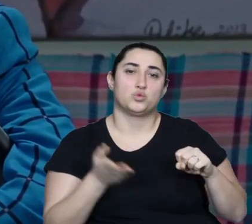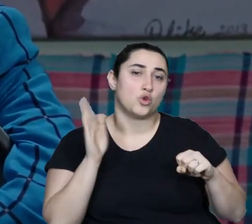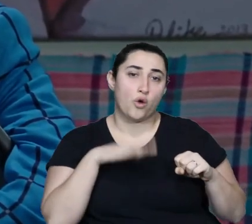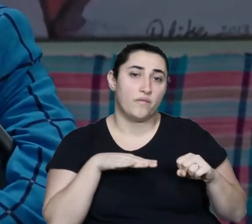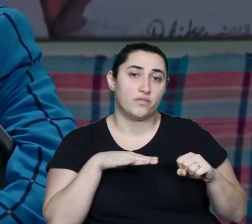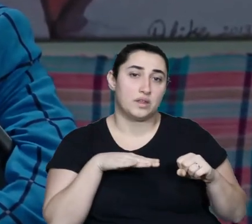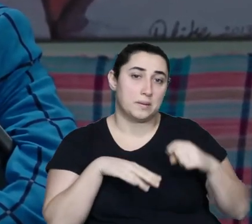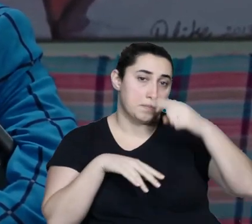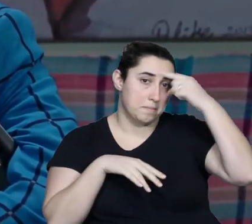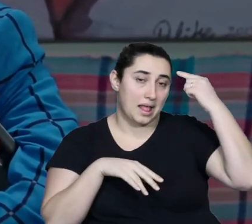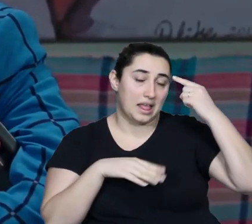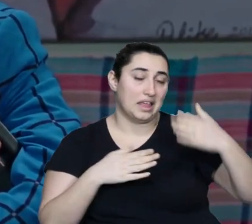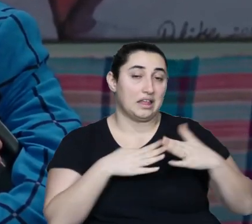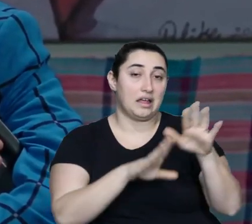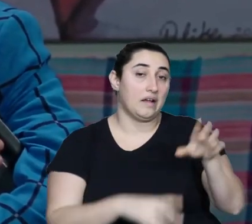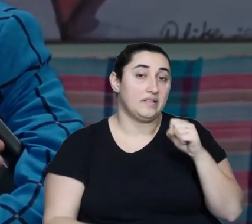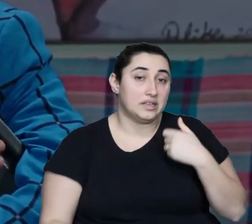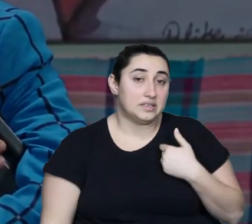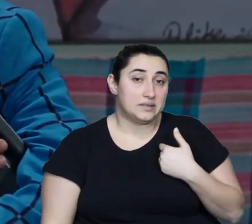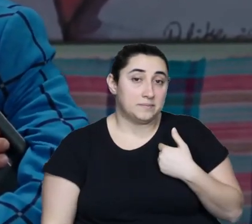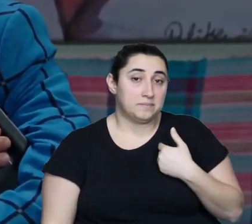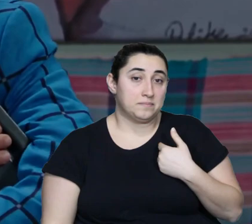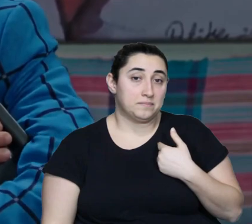Sonra belki de bir yat.